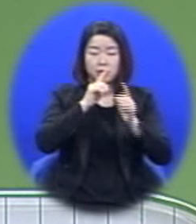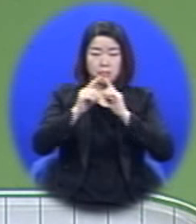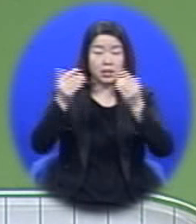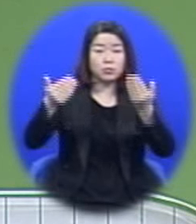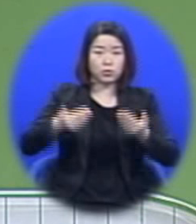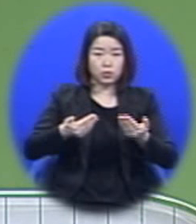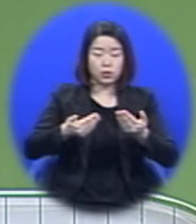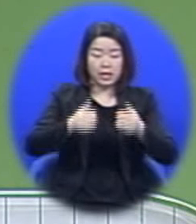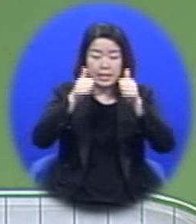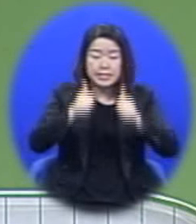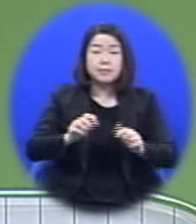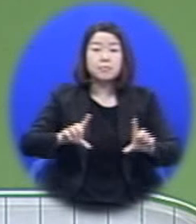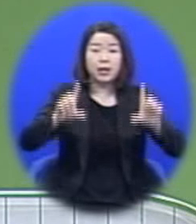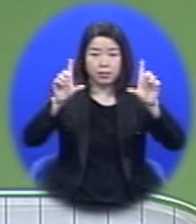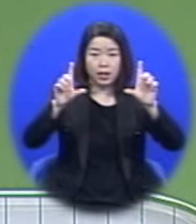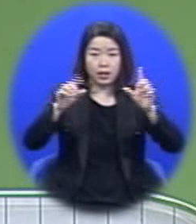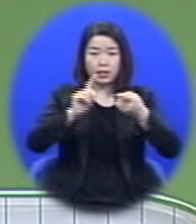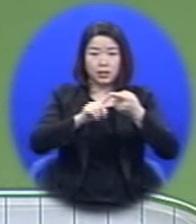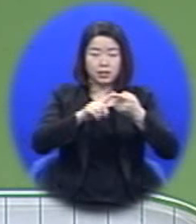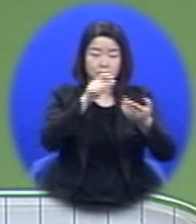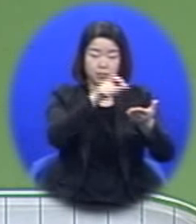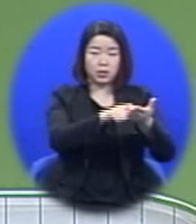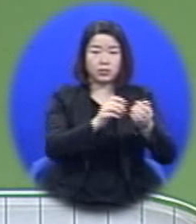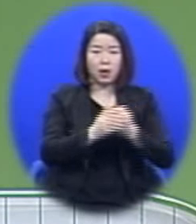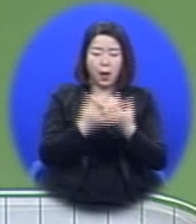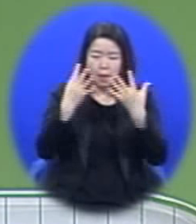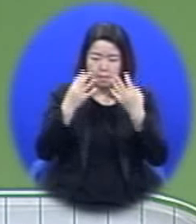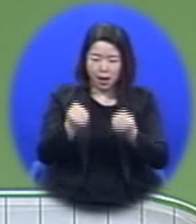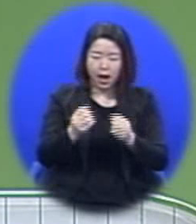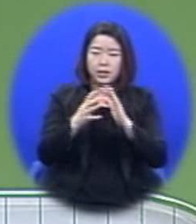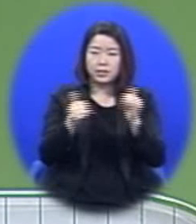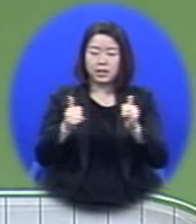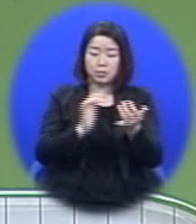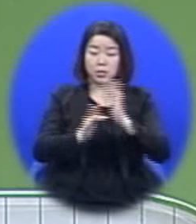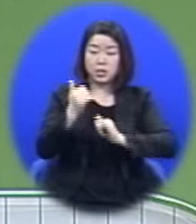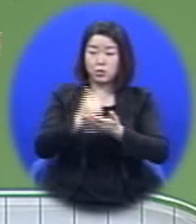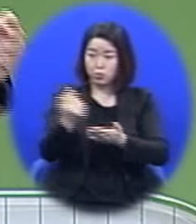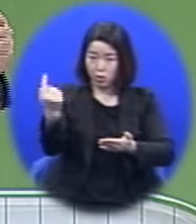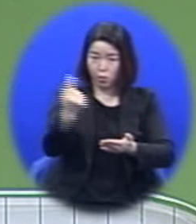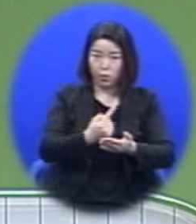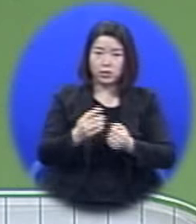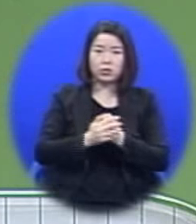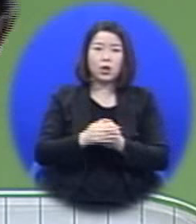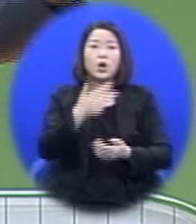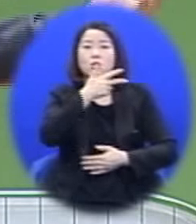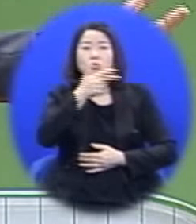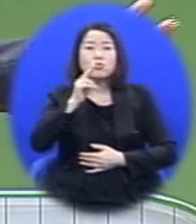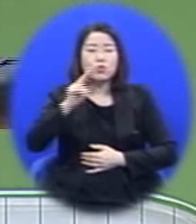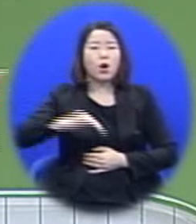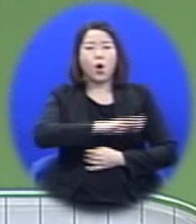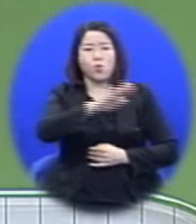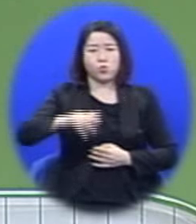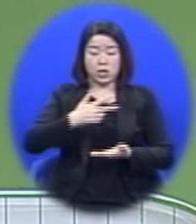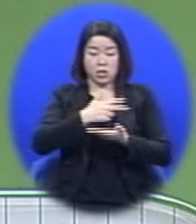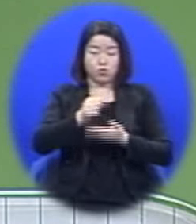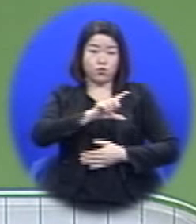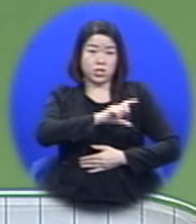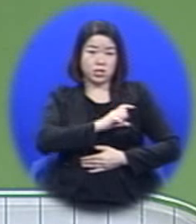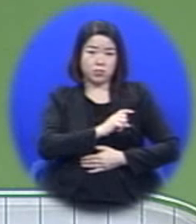심판날 많은 사람들이 예수님께로 와서 주여 우리가 주의 이름으로 선지자 노릇을